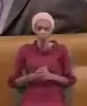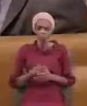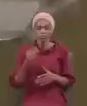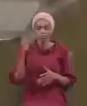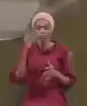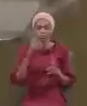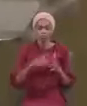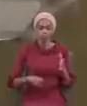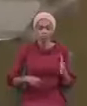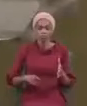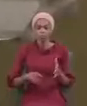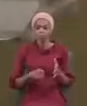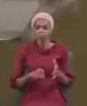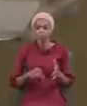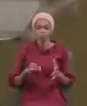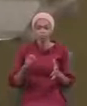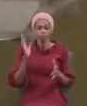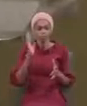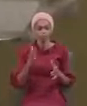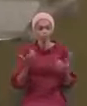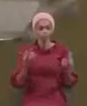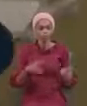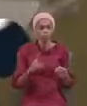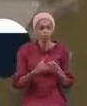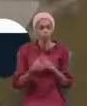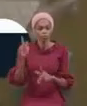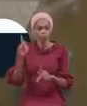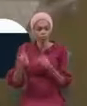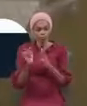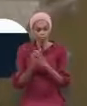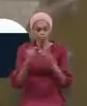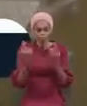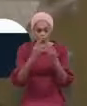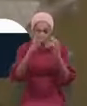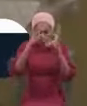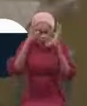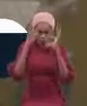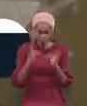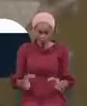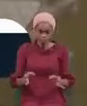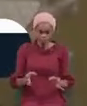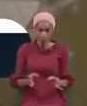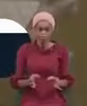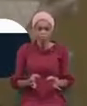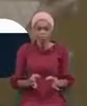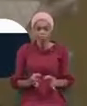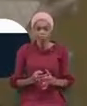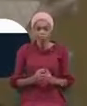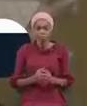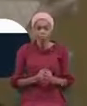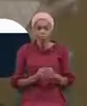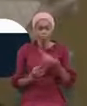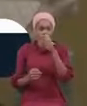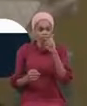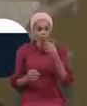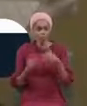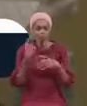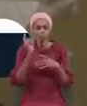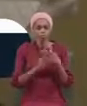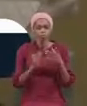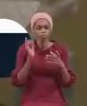quel partir de ce que nous venons de lui qu'est-ce qui attend ceuxà qui s'adonne au péchés